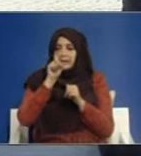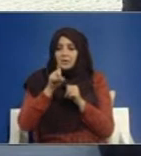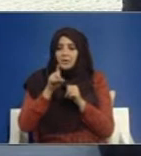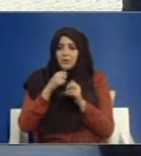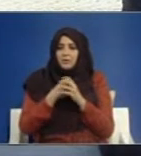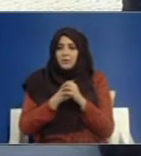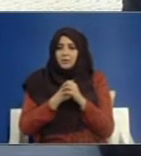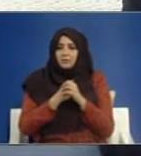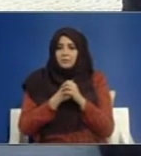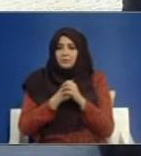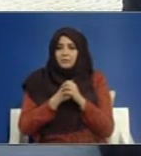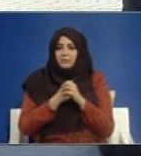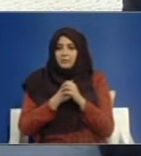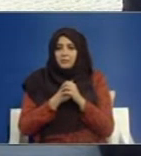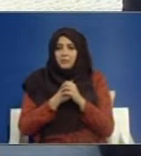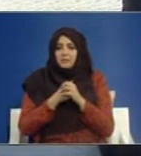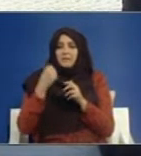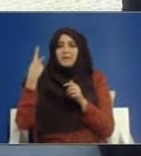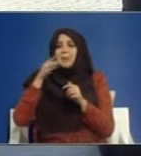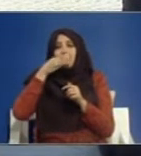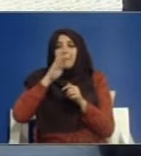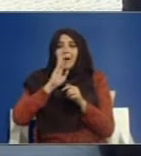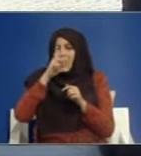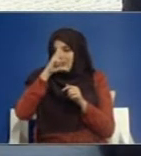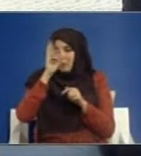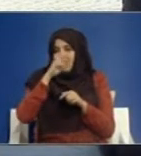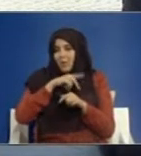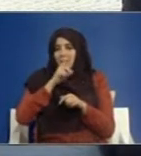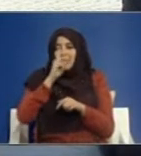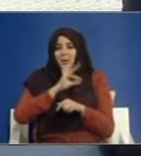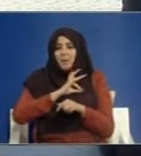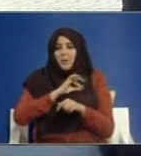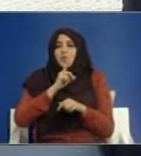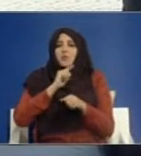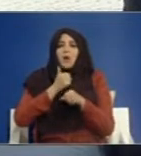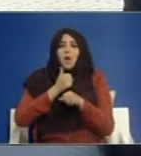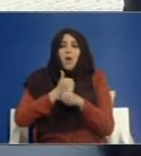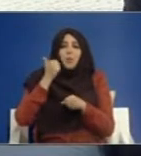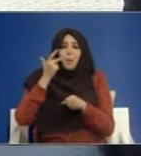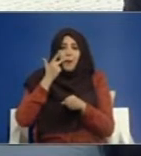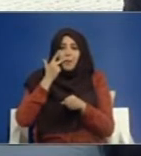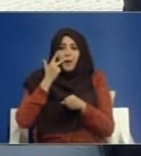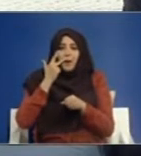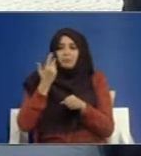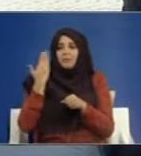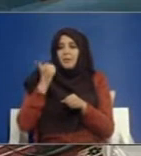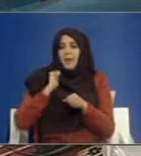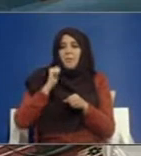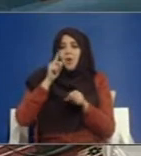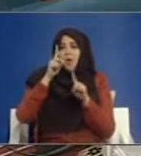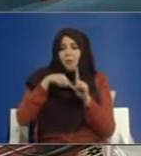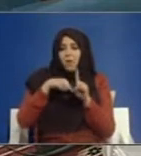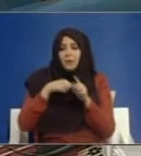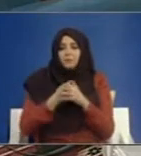والدي توفوا. أنا الله يرحمهم. توفى الأب عنده سنة وتوفت الأم عندها شهر.